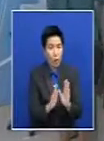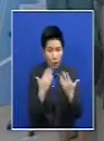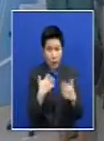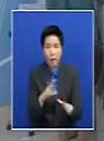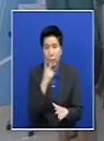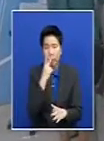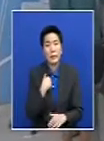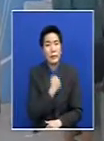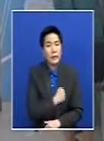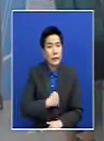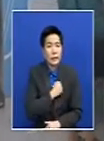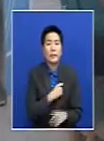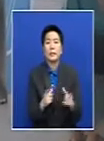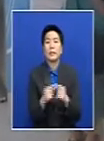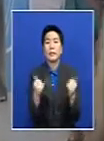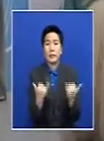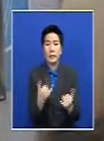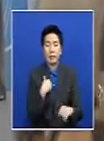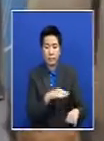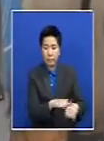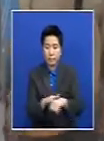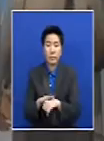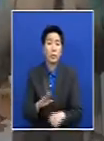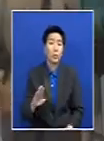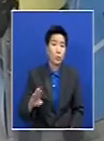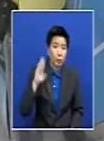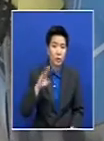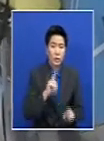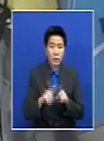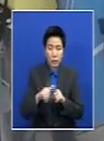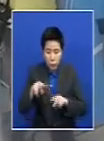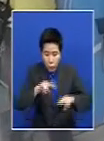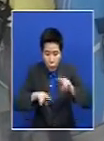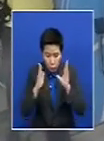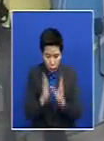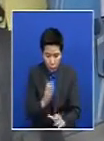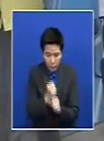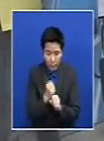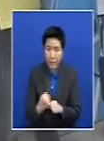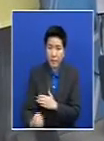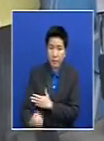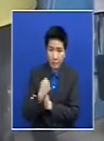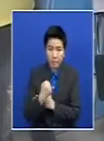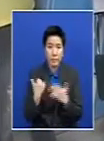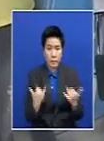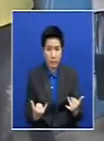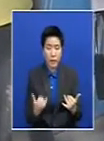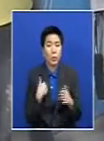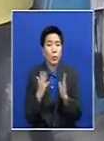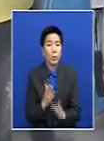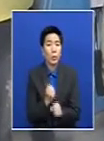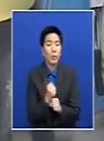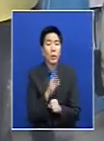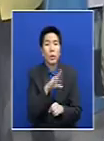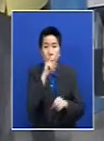นาคารเสียใจกับเหตุการณ์ที่เกิดขึ้นค่ะและกำชับให้บริษัทในเครือดูแลพนักงานอย่างเข้มงวดกว่านี้นะคะ คือไม่เพียงแต่พนักงาน